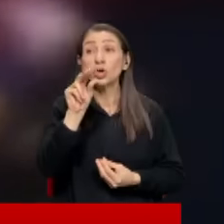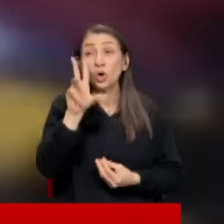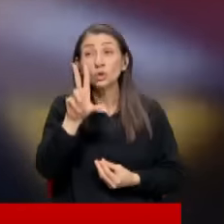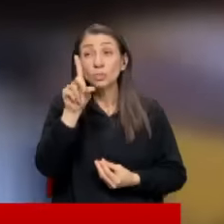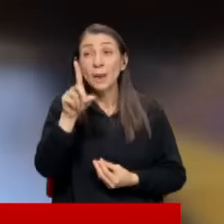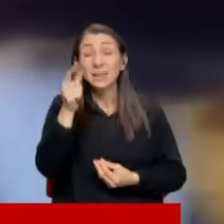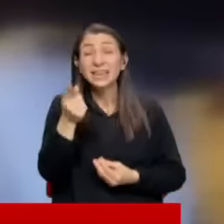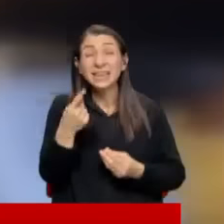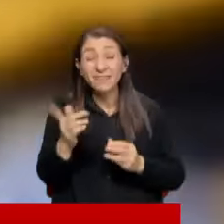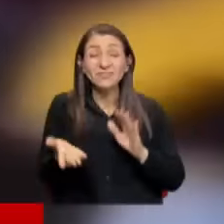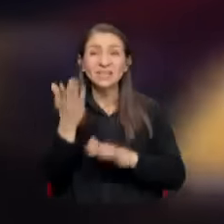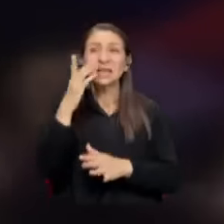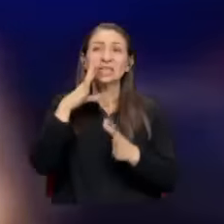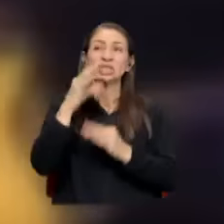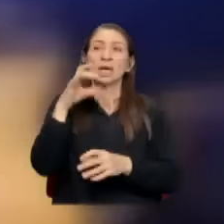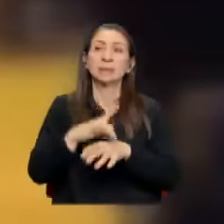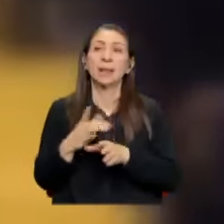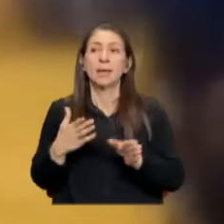yaralandı.